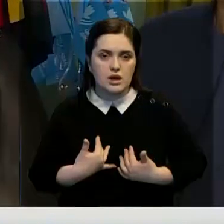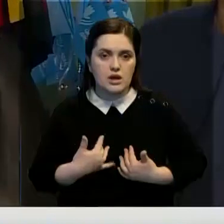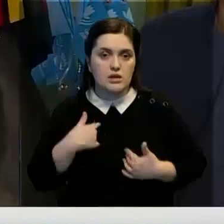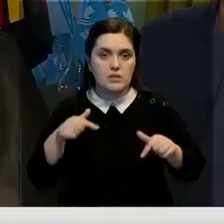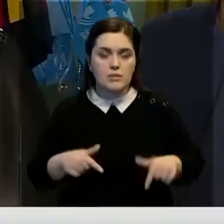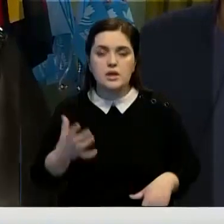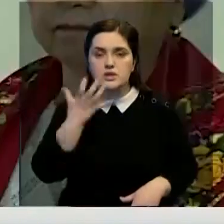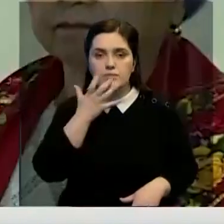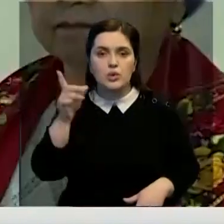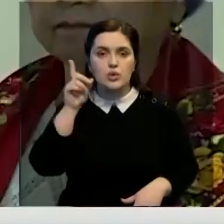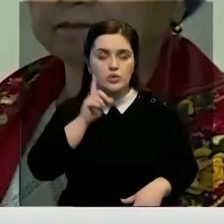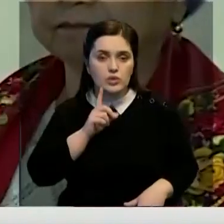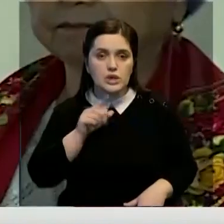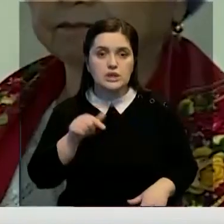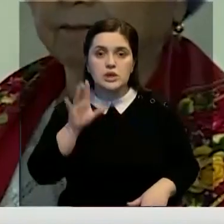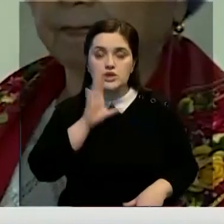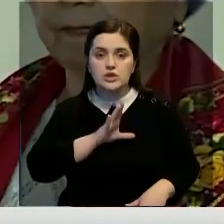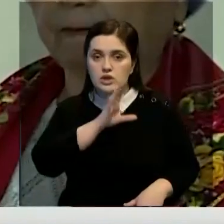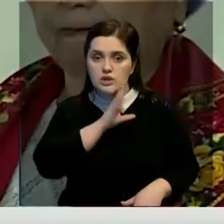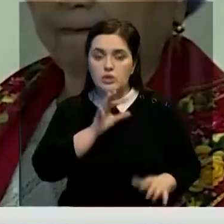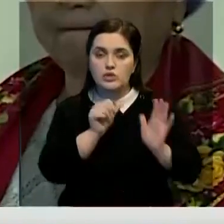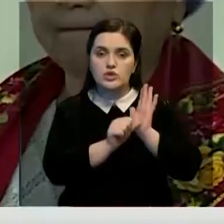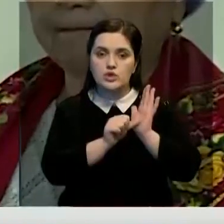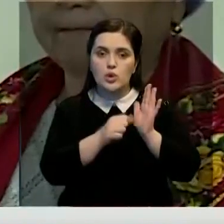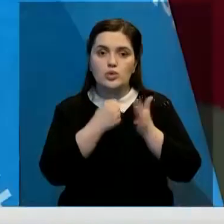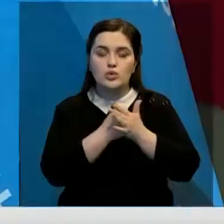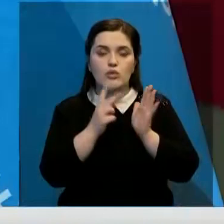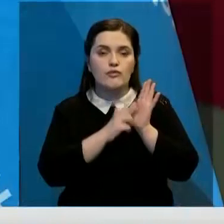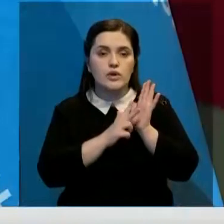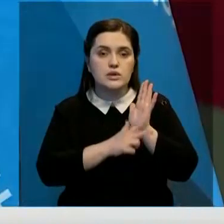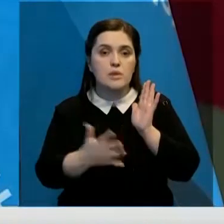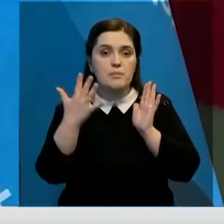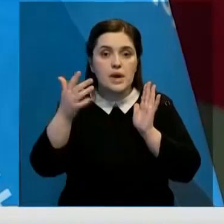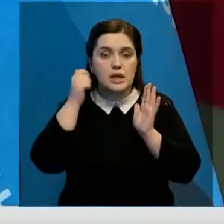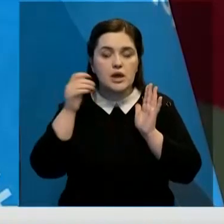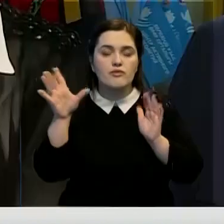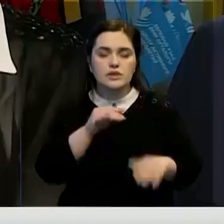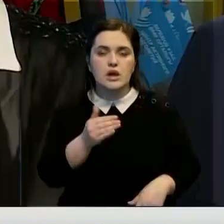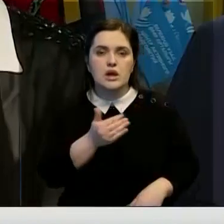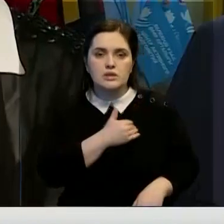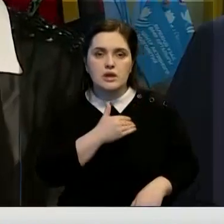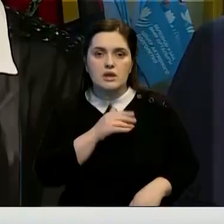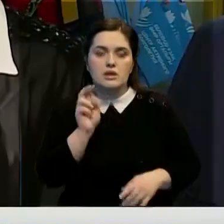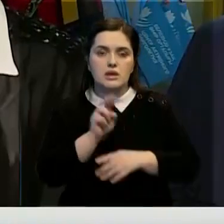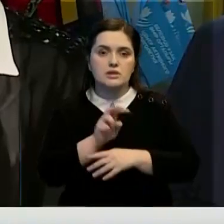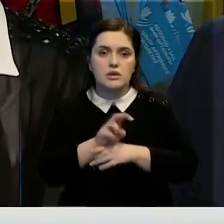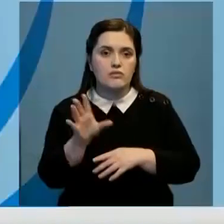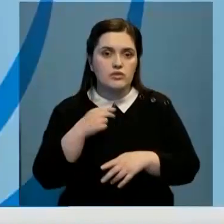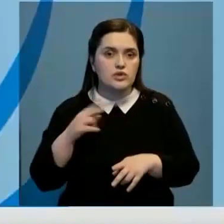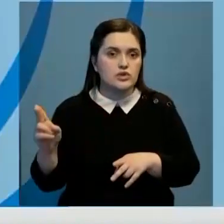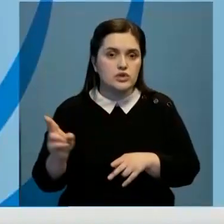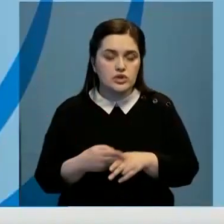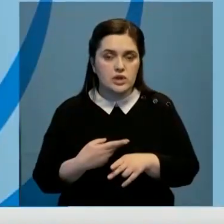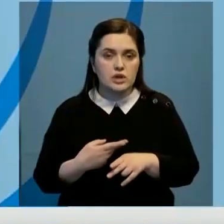здесь тепло, уютно. Здесь женщины от 60 до 85 лет. Все хотят ходить, и нас всего этого лишают.